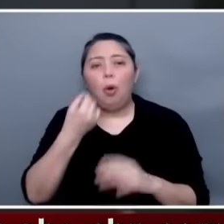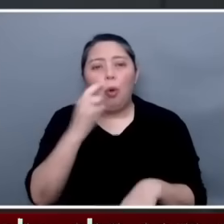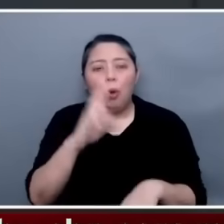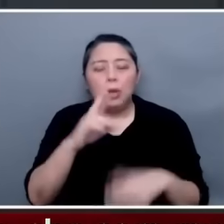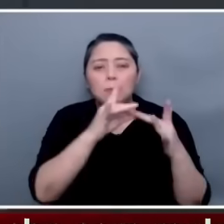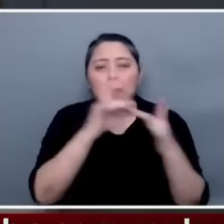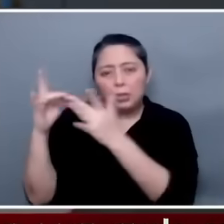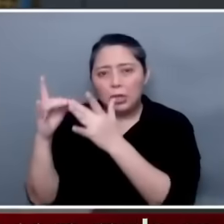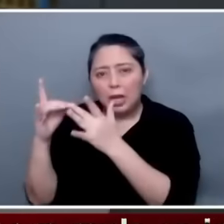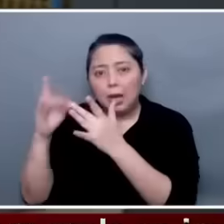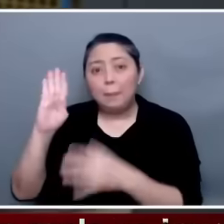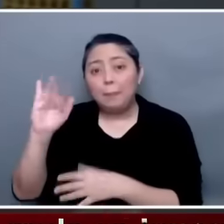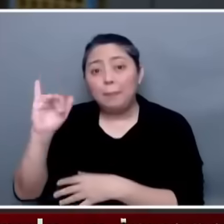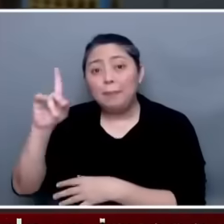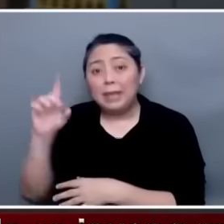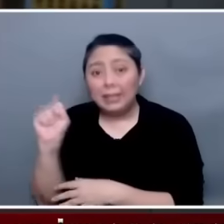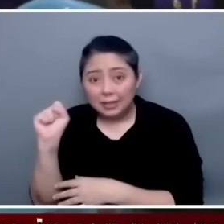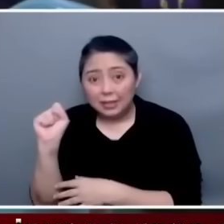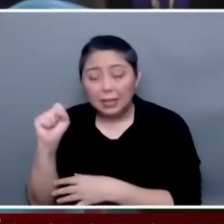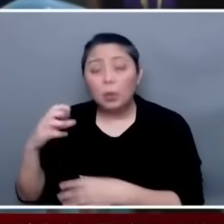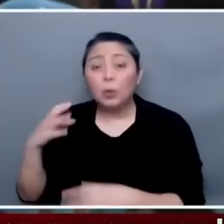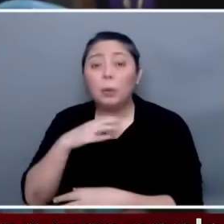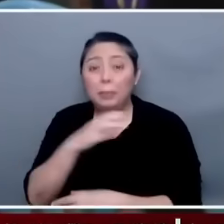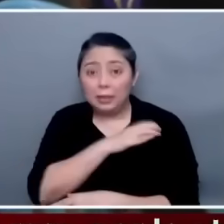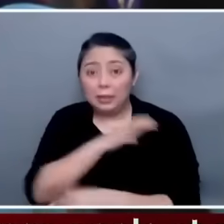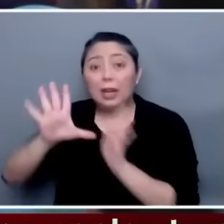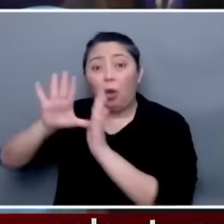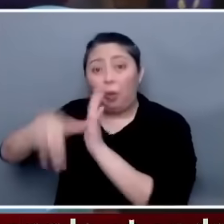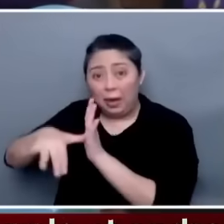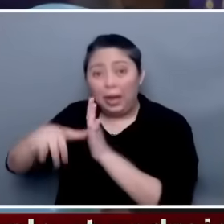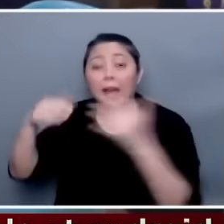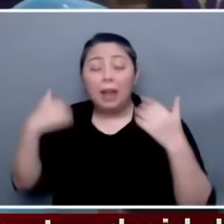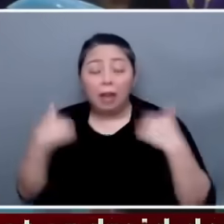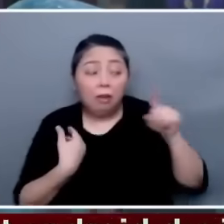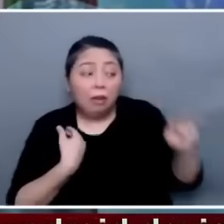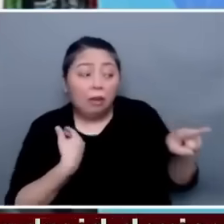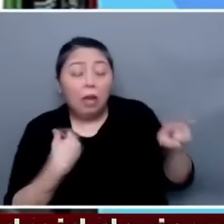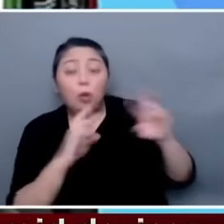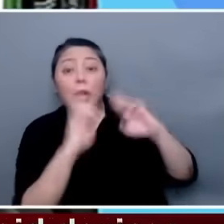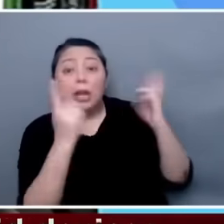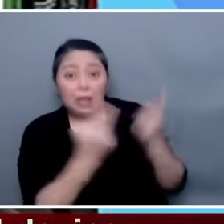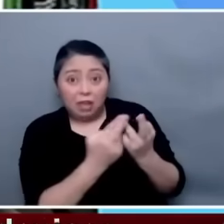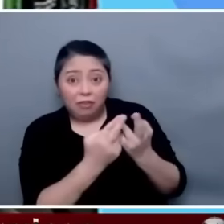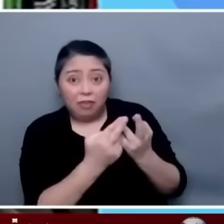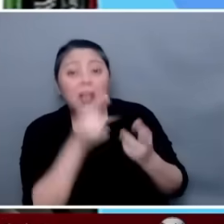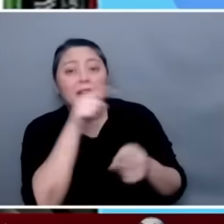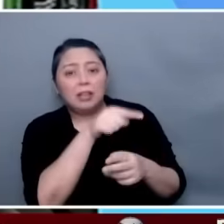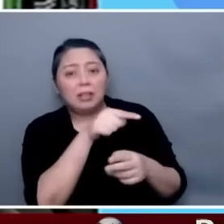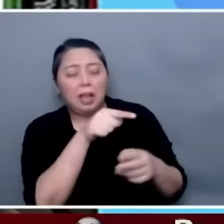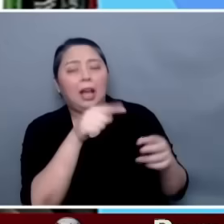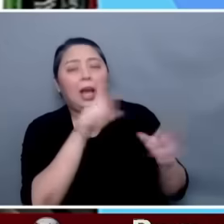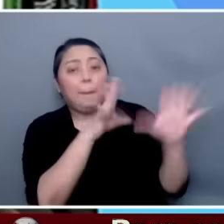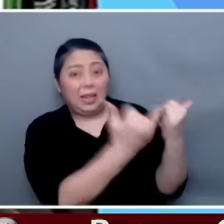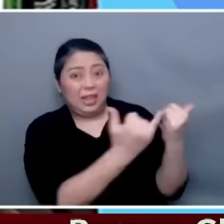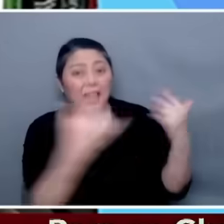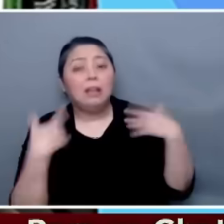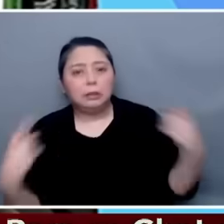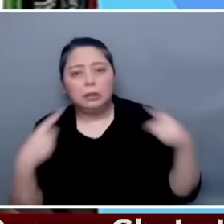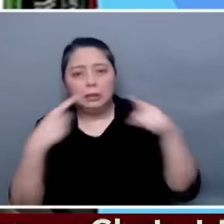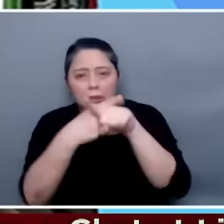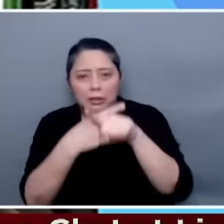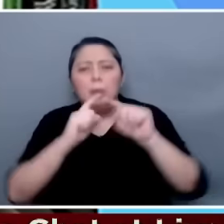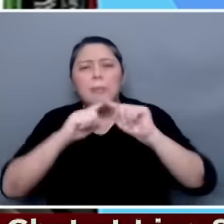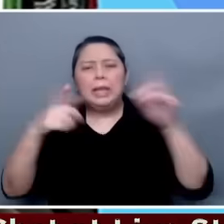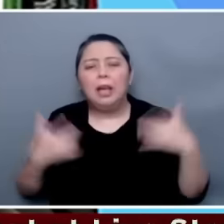o yung may access sa mga impormasyon kaugnay sa bidding ng ibang kumpanya. Pero ayon sa kontradaya,